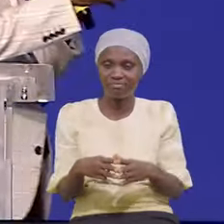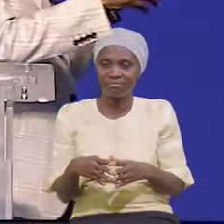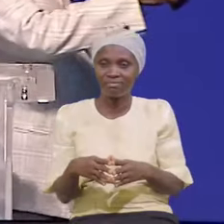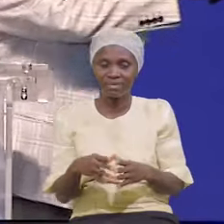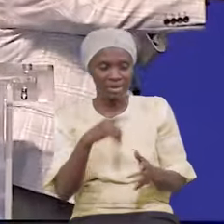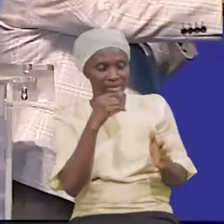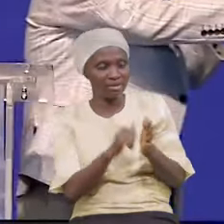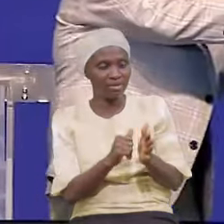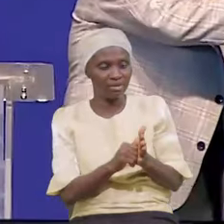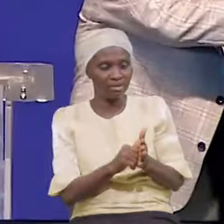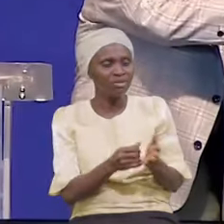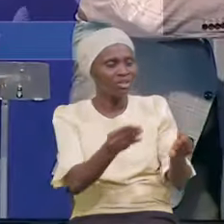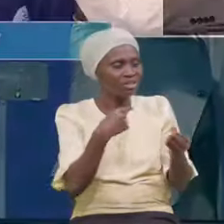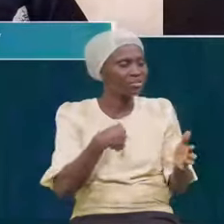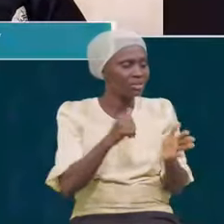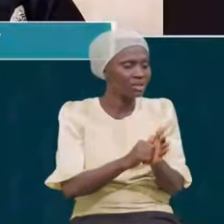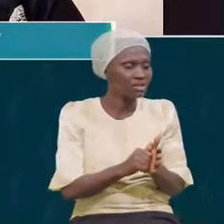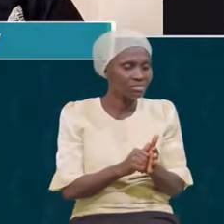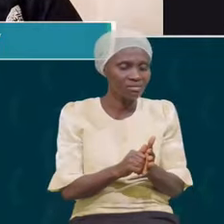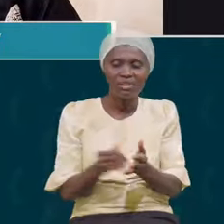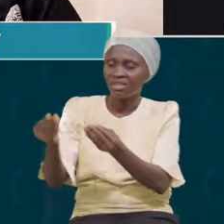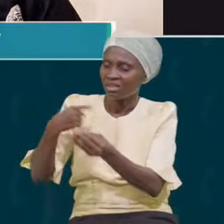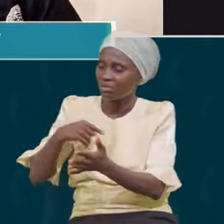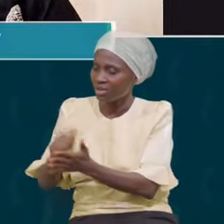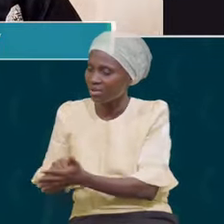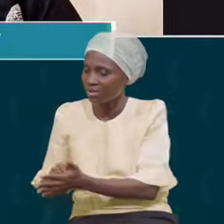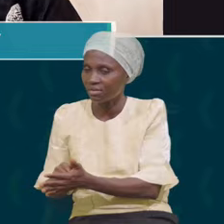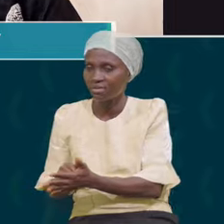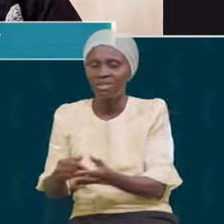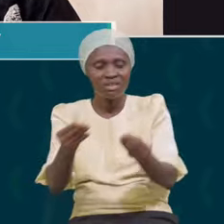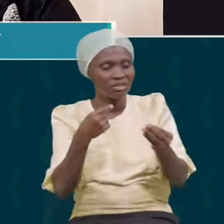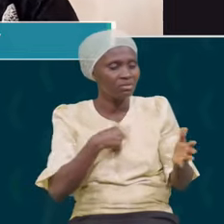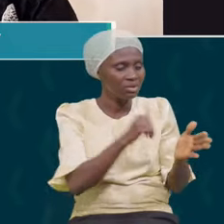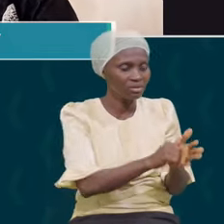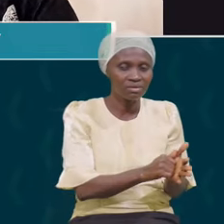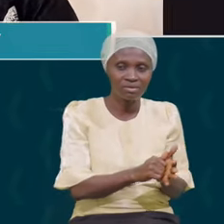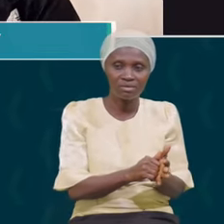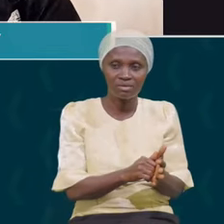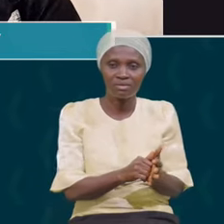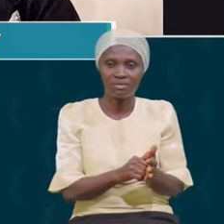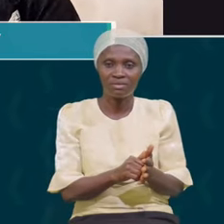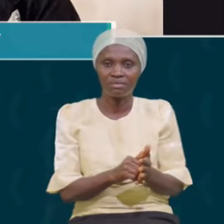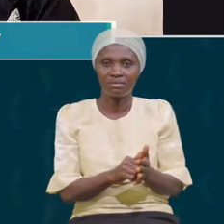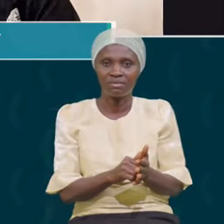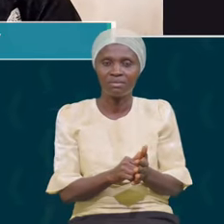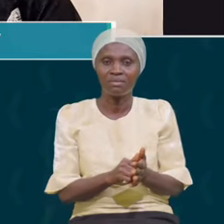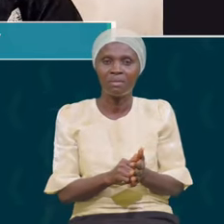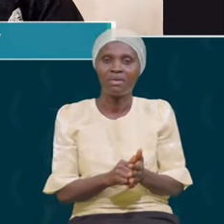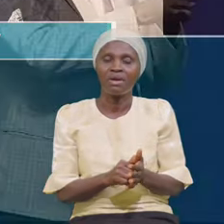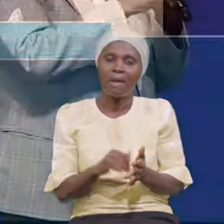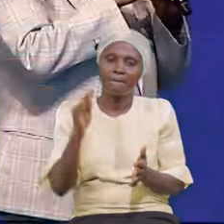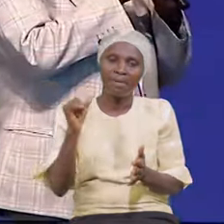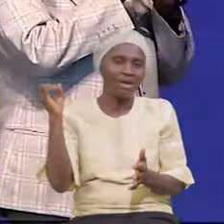And say, give me that. ఇదిగో అది చేయండి. Give me that. ఇది చేయండి. Give me that. అది కూడా ఇచ్చేయండి. By grace.